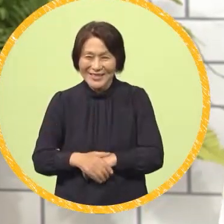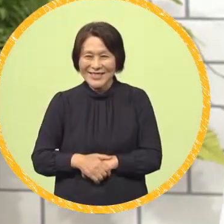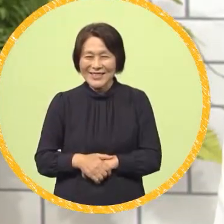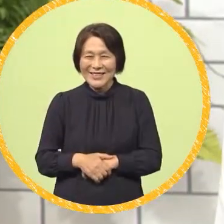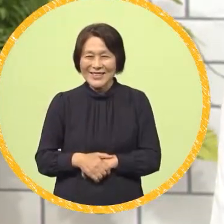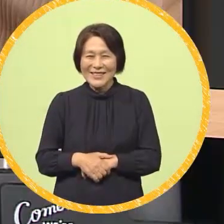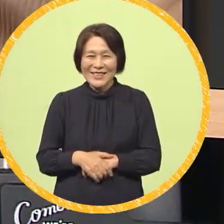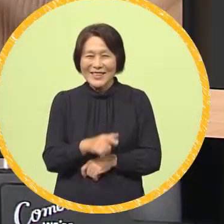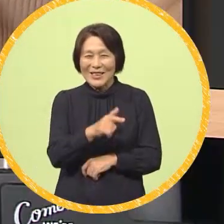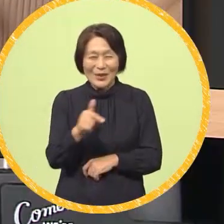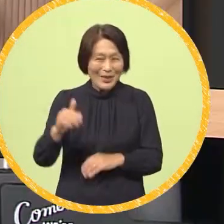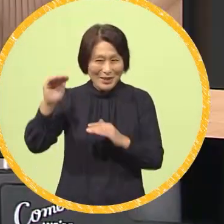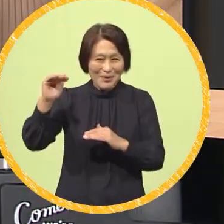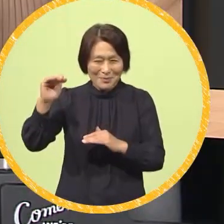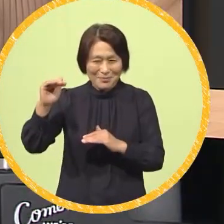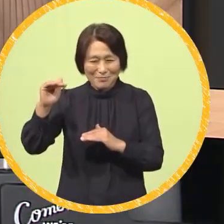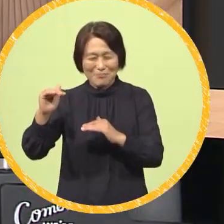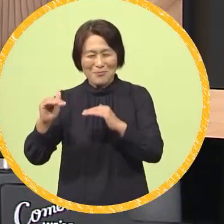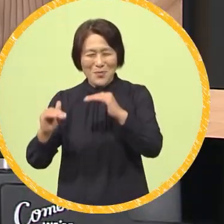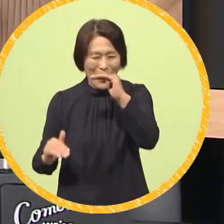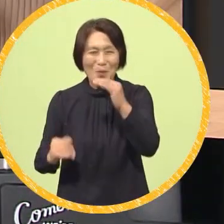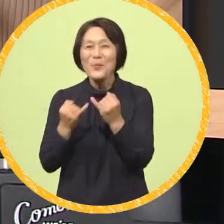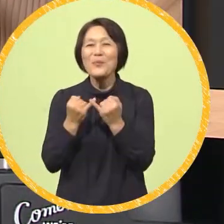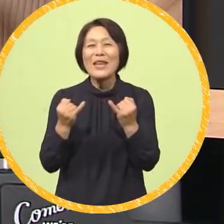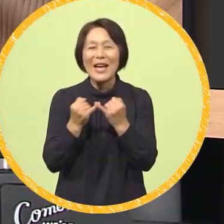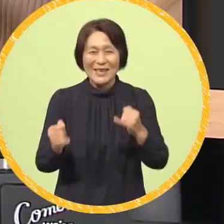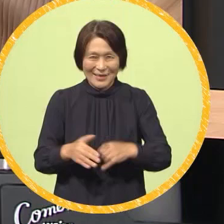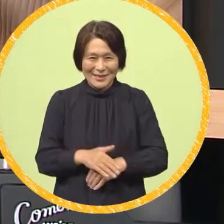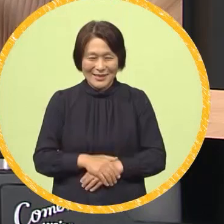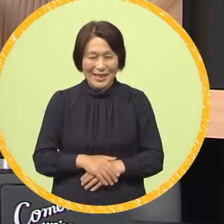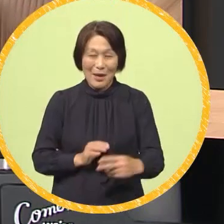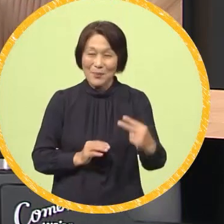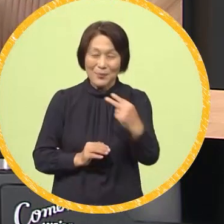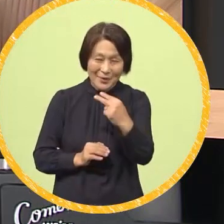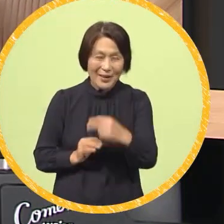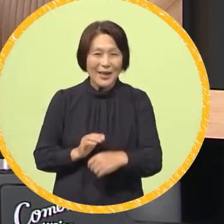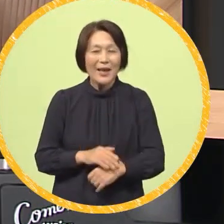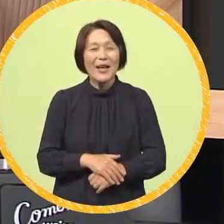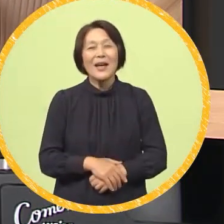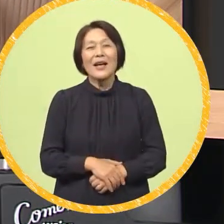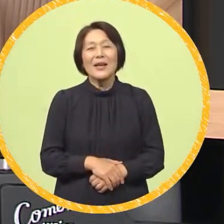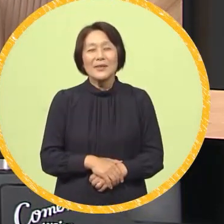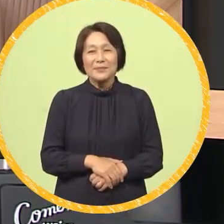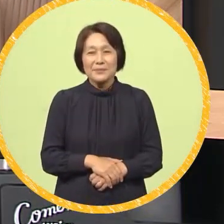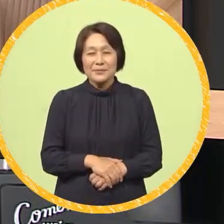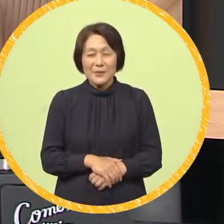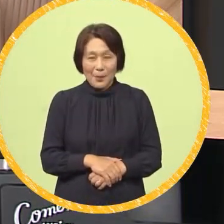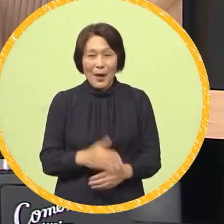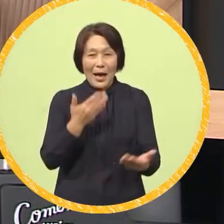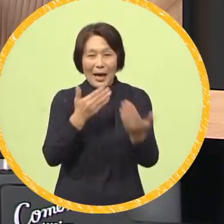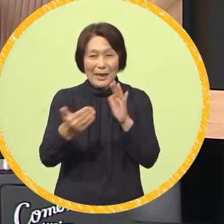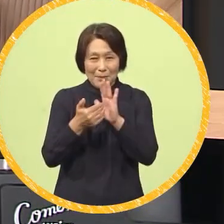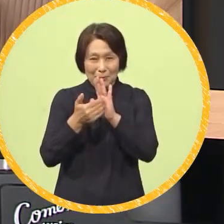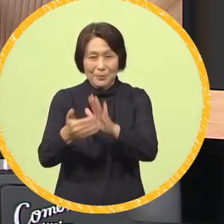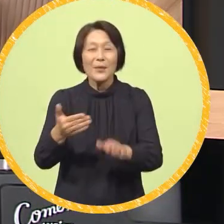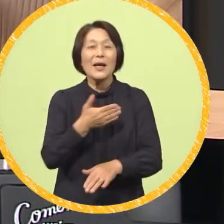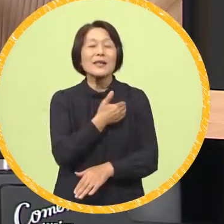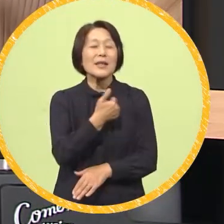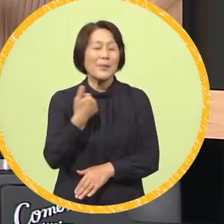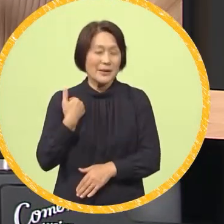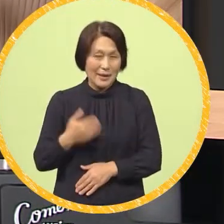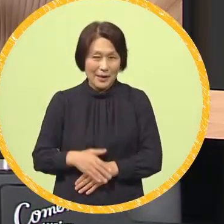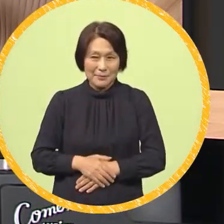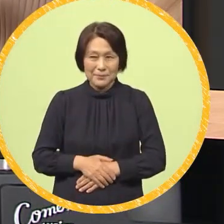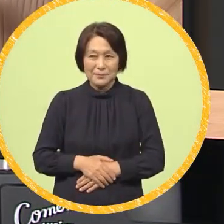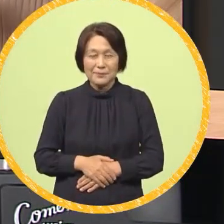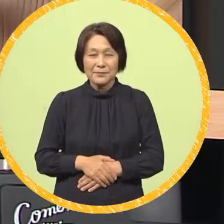なんかいろいろ一人だけ出来上がってる感じがありましたけどね。 もうどう見ても先輩だったよ。 でも無事断れましたから。 いや、もっとやら